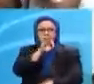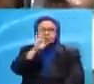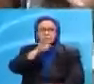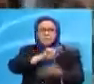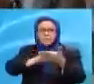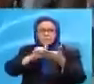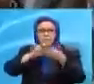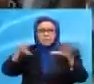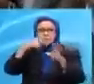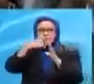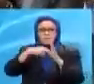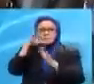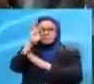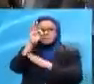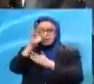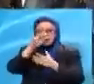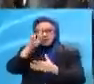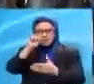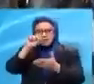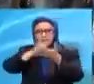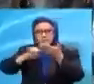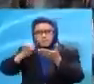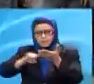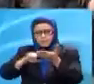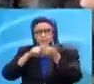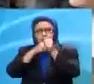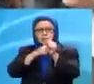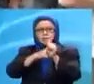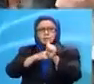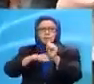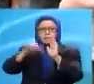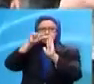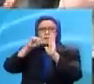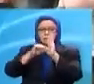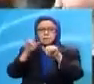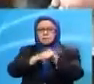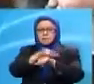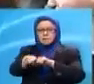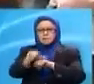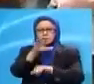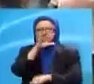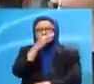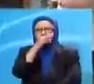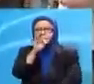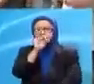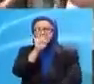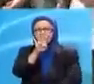lepas. Kes disiasat mengikut Seksyen 4 Akta Sultan 1948.